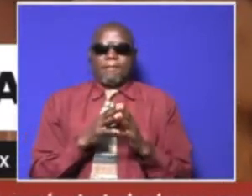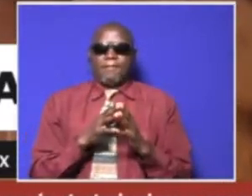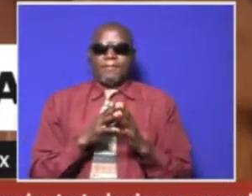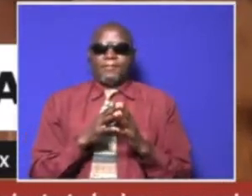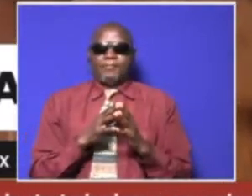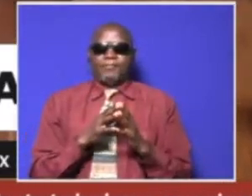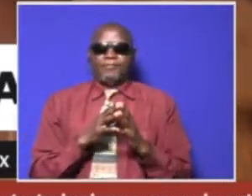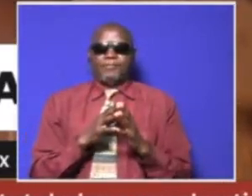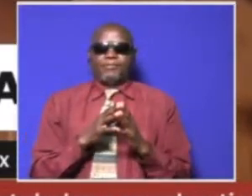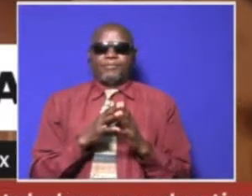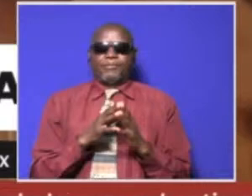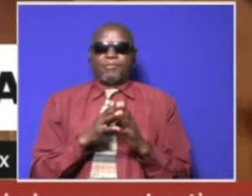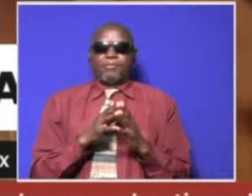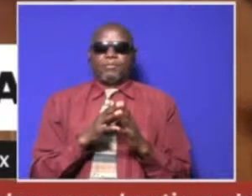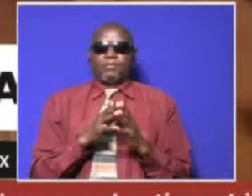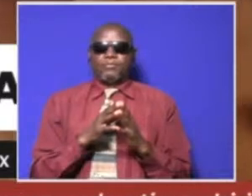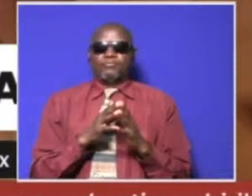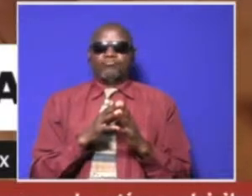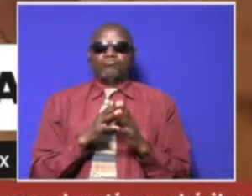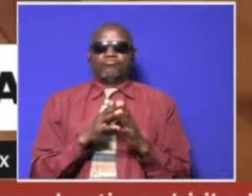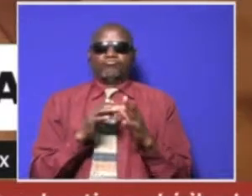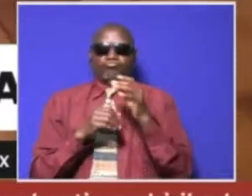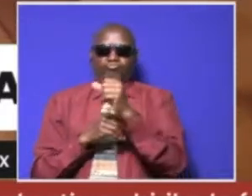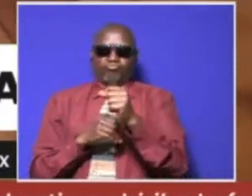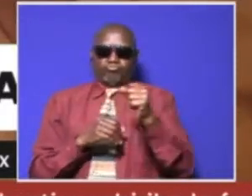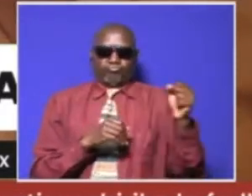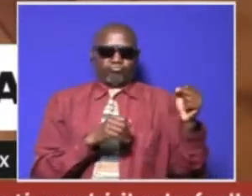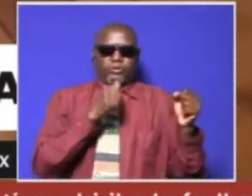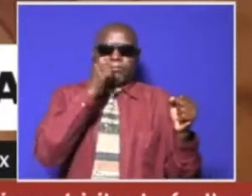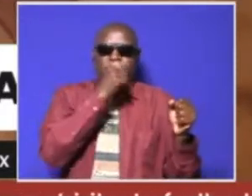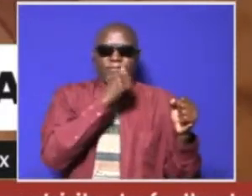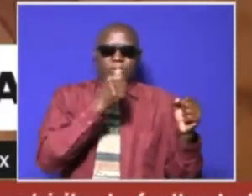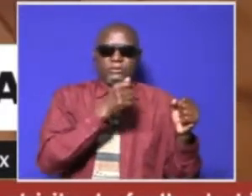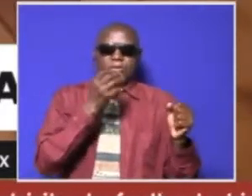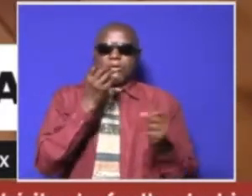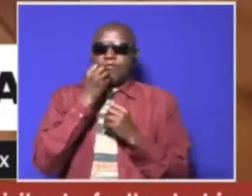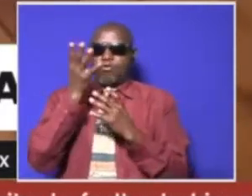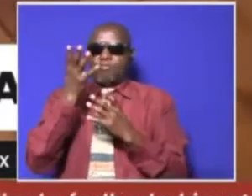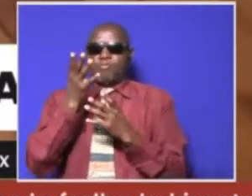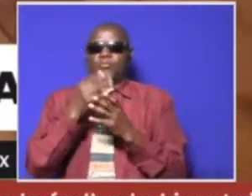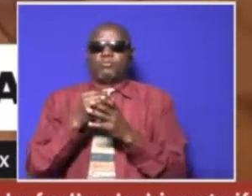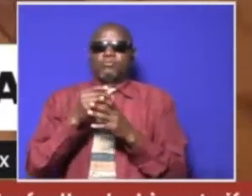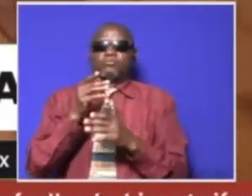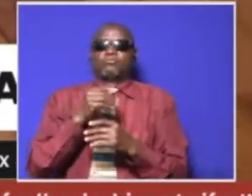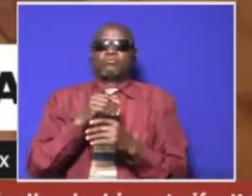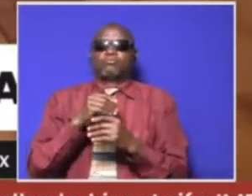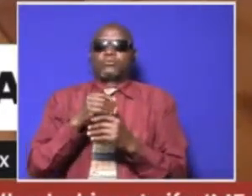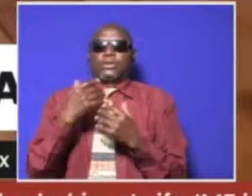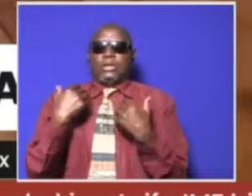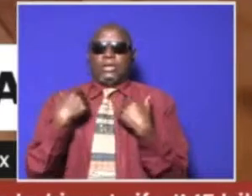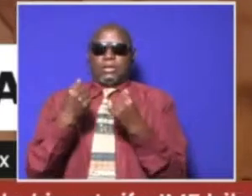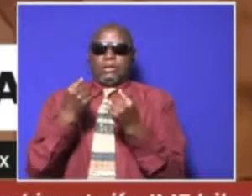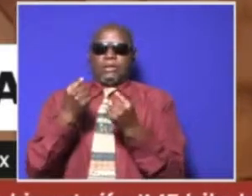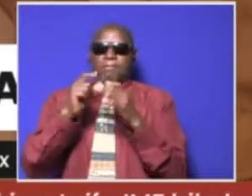we keep him or her for isolation, then we inform the higher authorities whereby they will come to